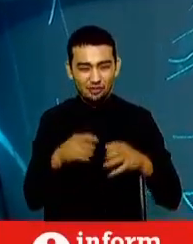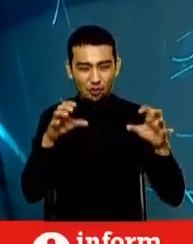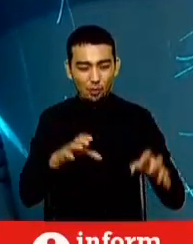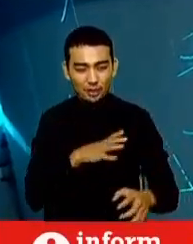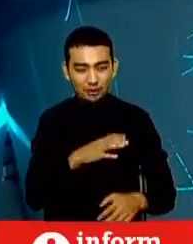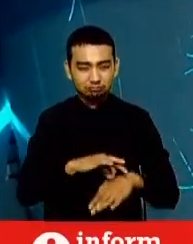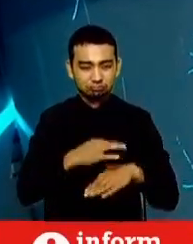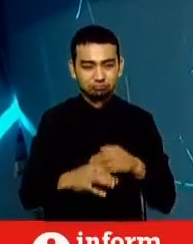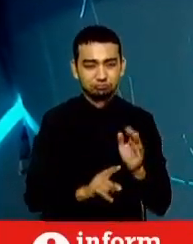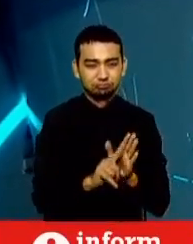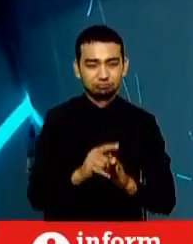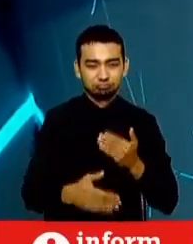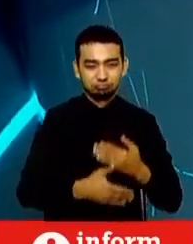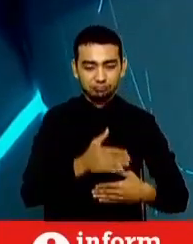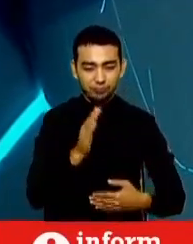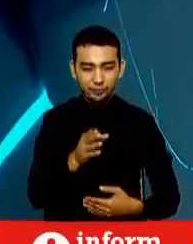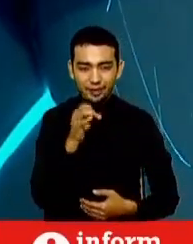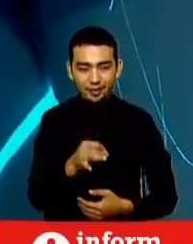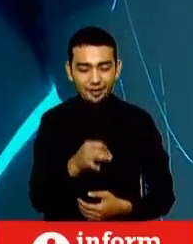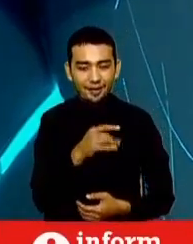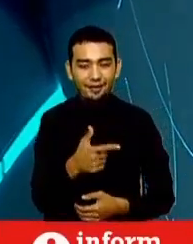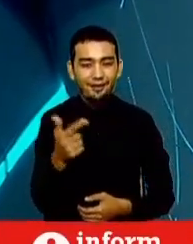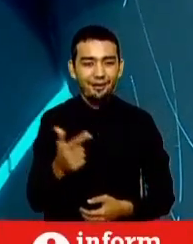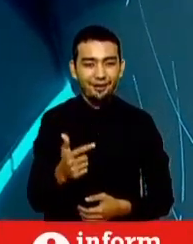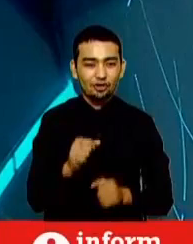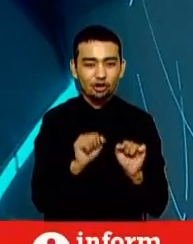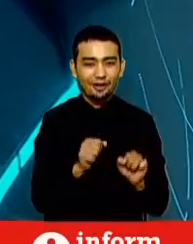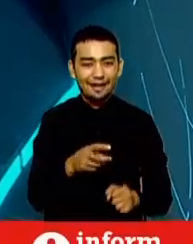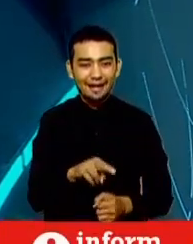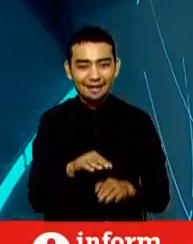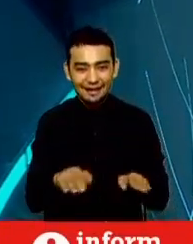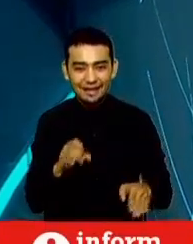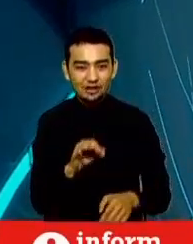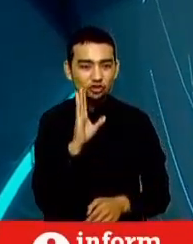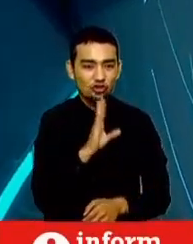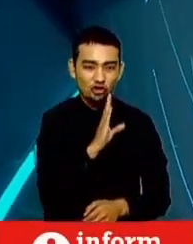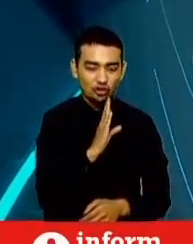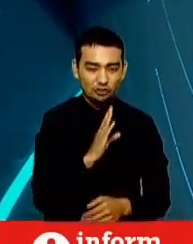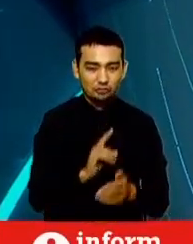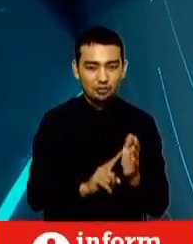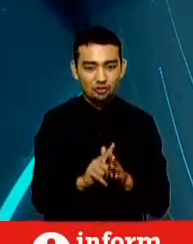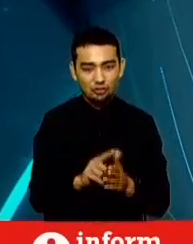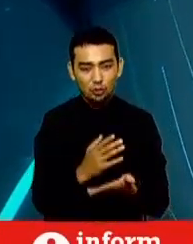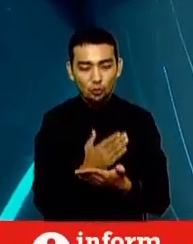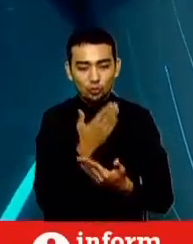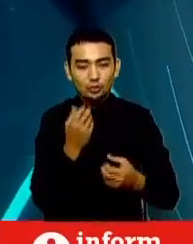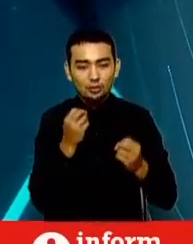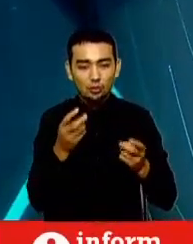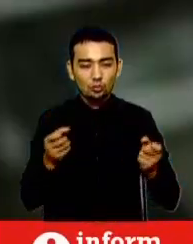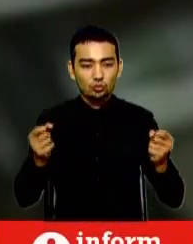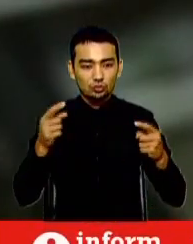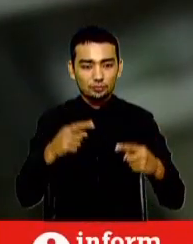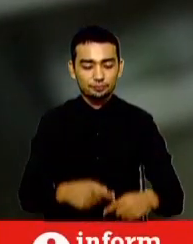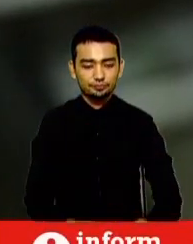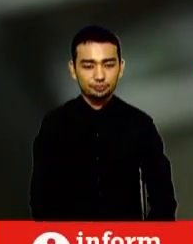ужесточили Однако стало ли это гарантом защиты для детей и женщин выясняла Екатерина Белоусова